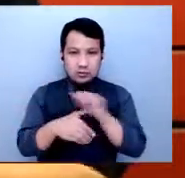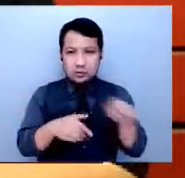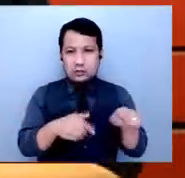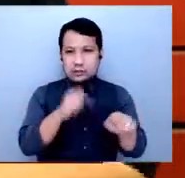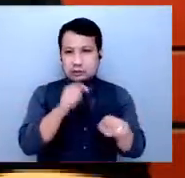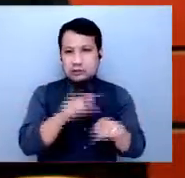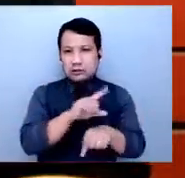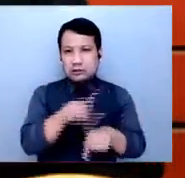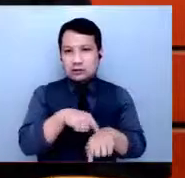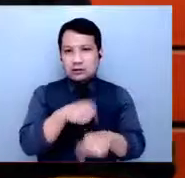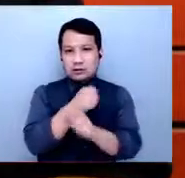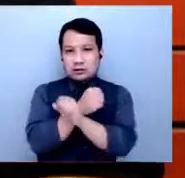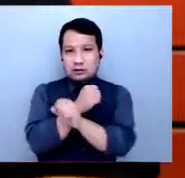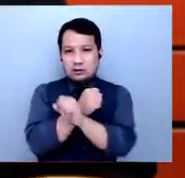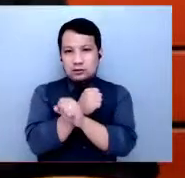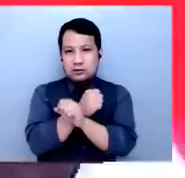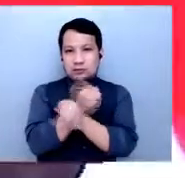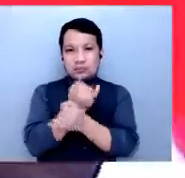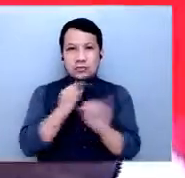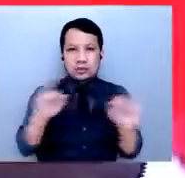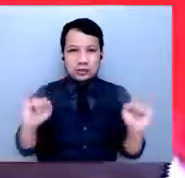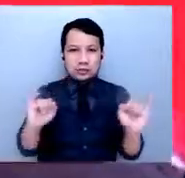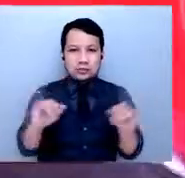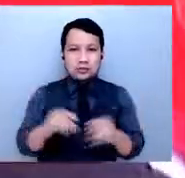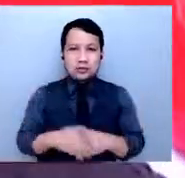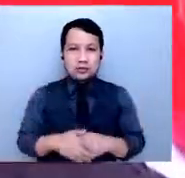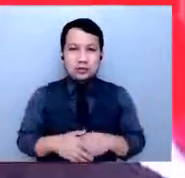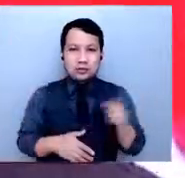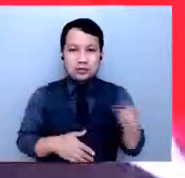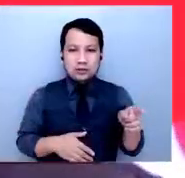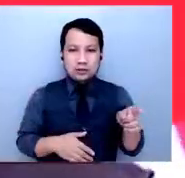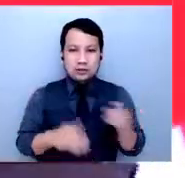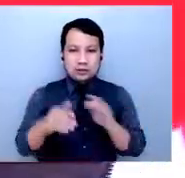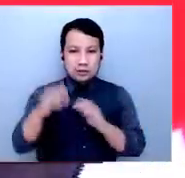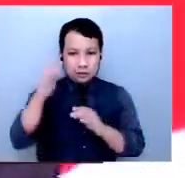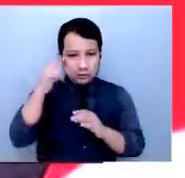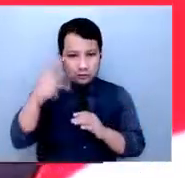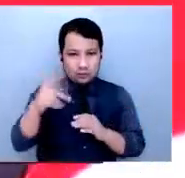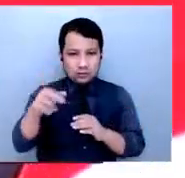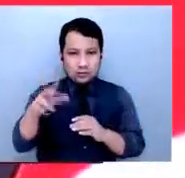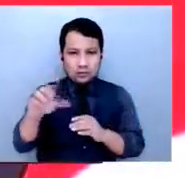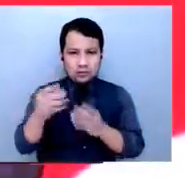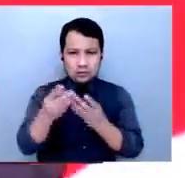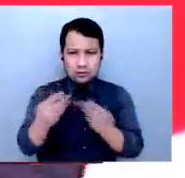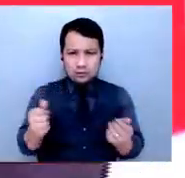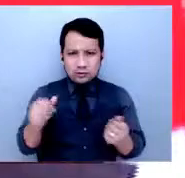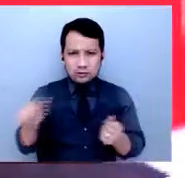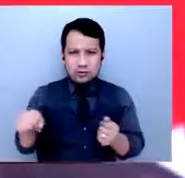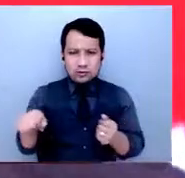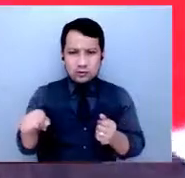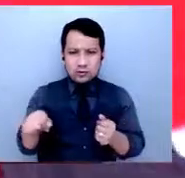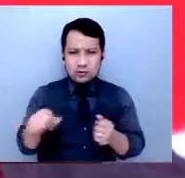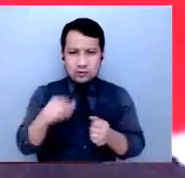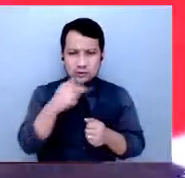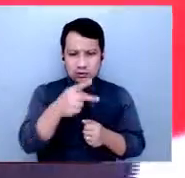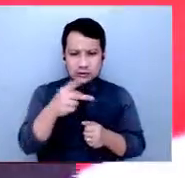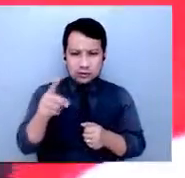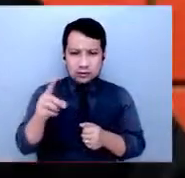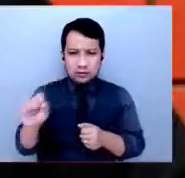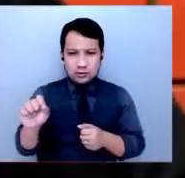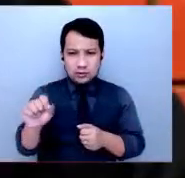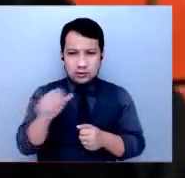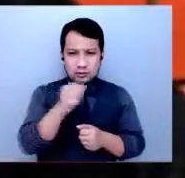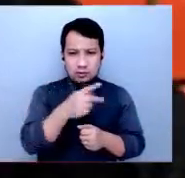ang substitution para sa mga independent. Sabi naman ni Parlade, niresolba na daw ito ng partido niyang katipunan ng Demokratikong